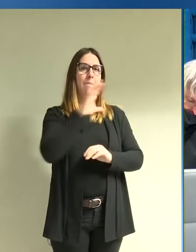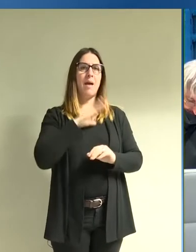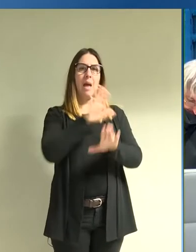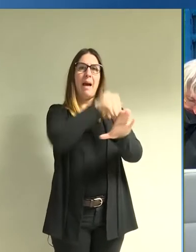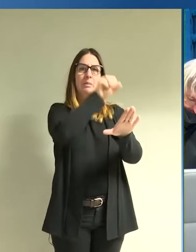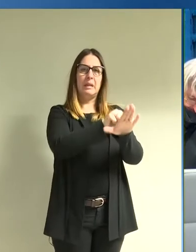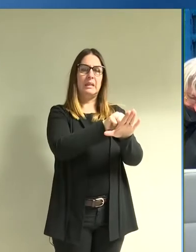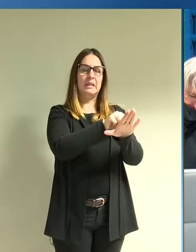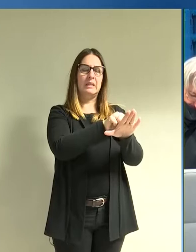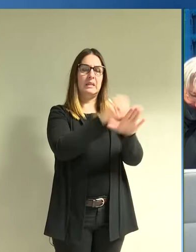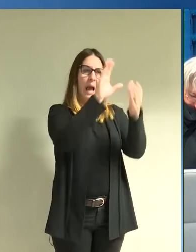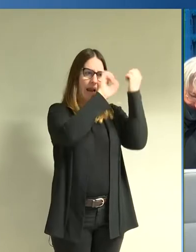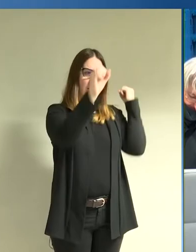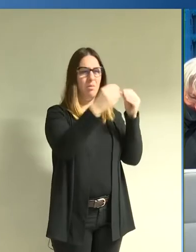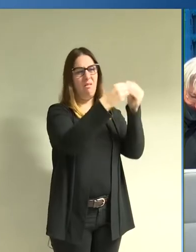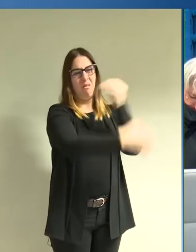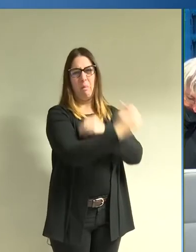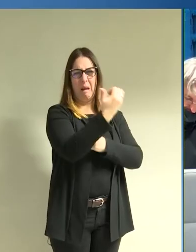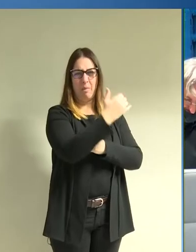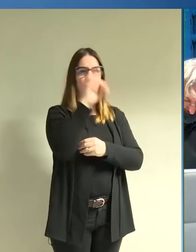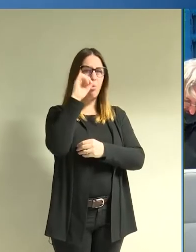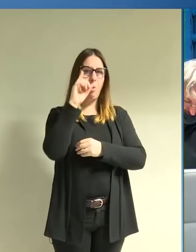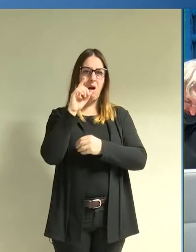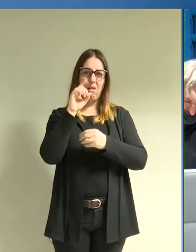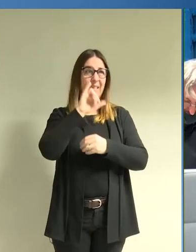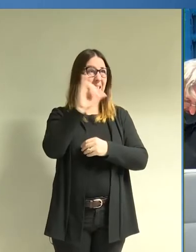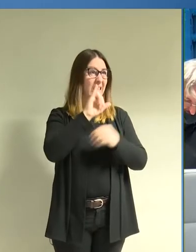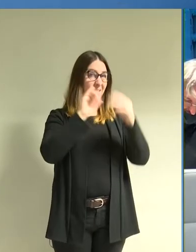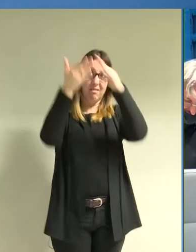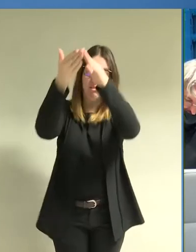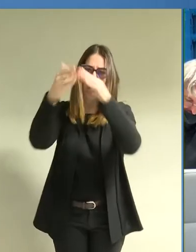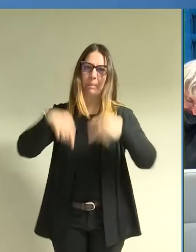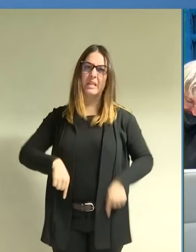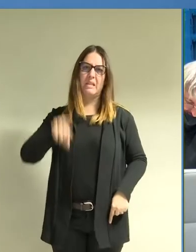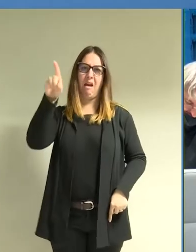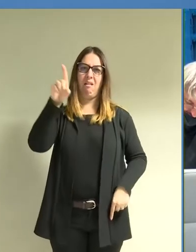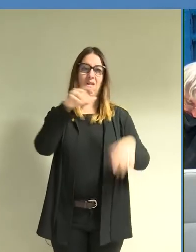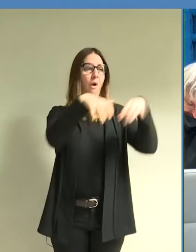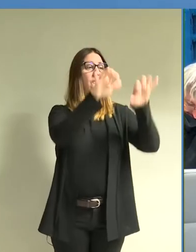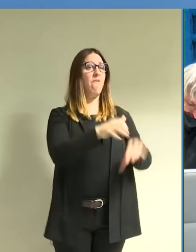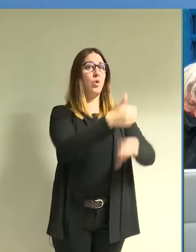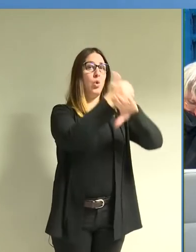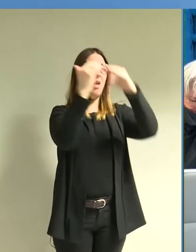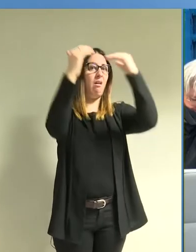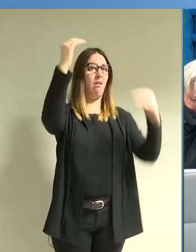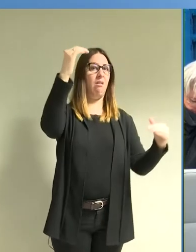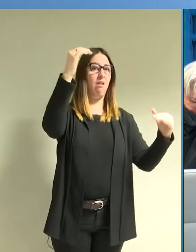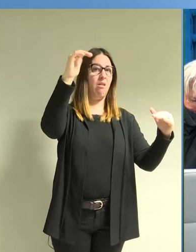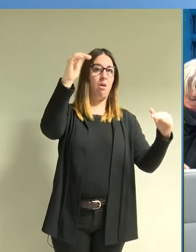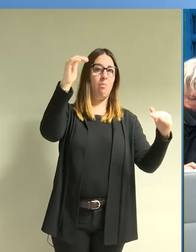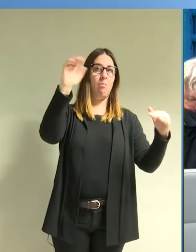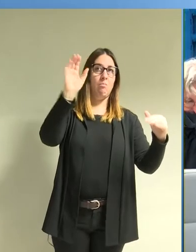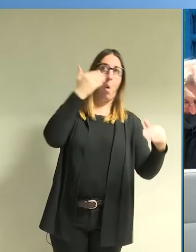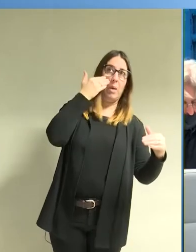puisque non s'adresse principalement aux ministres et pas aux fonctionnaires qui obéissent aux consignes